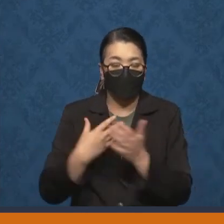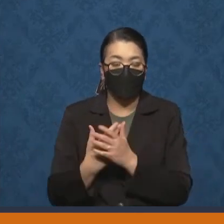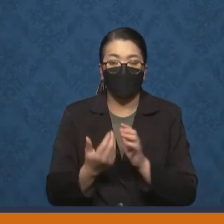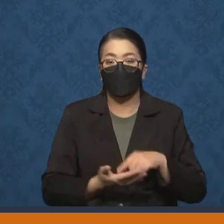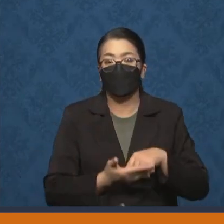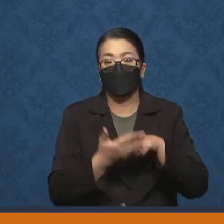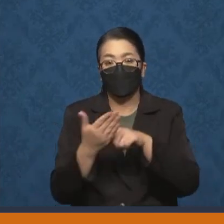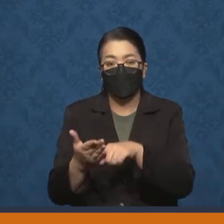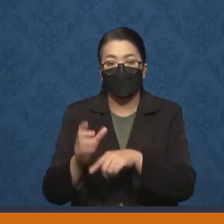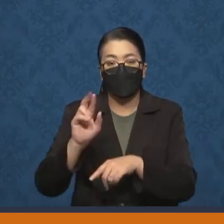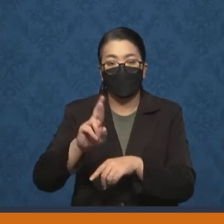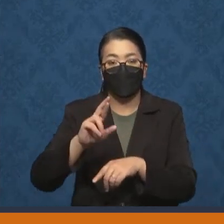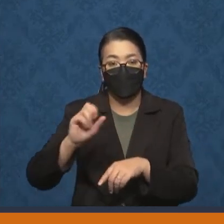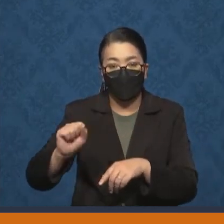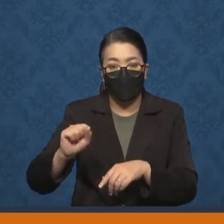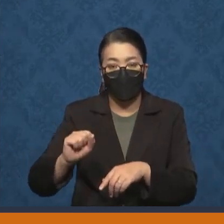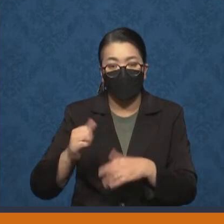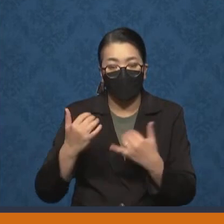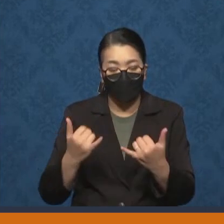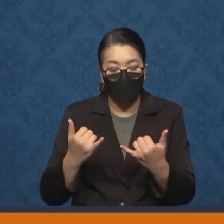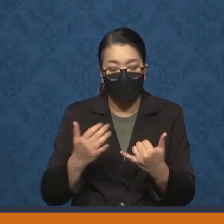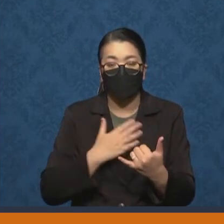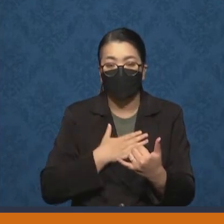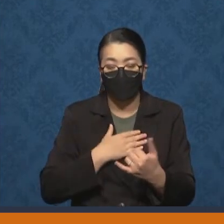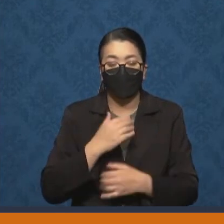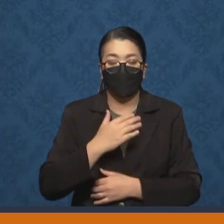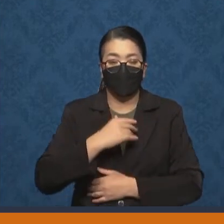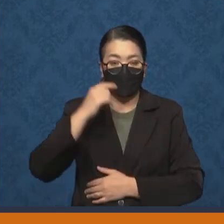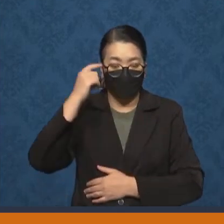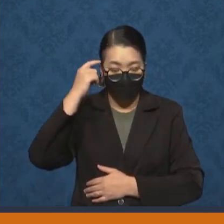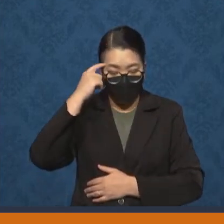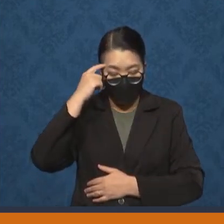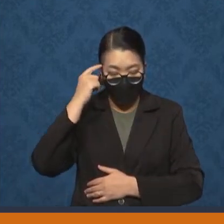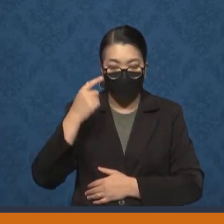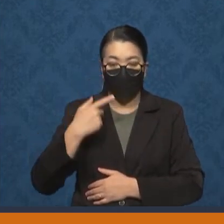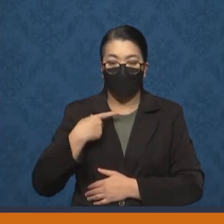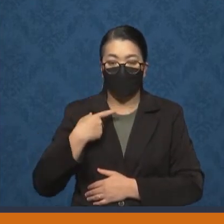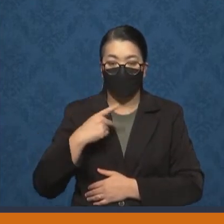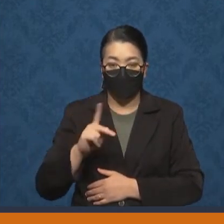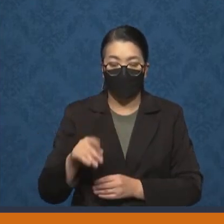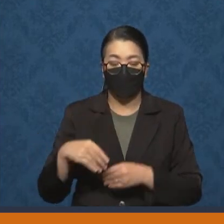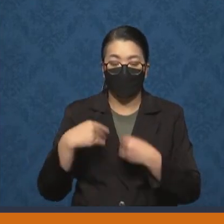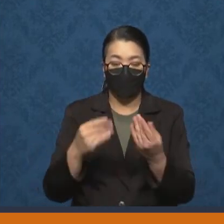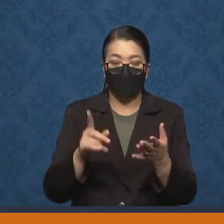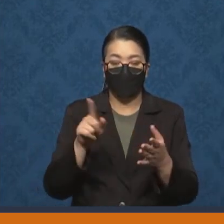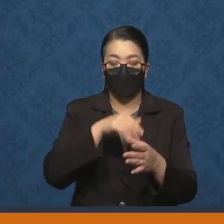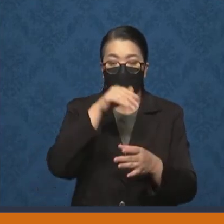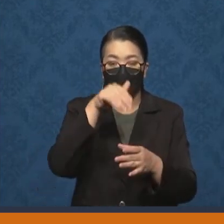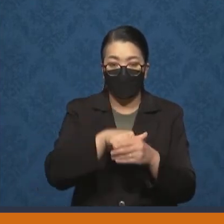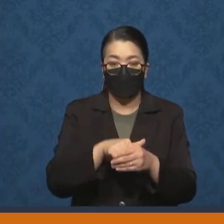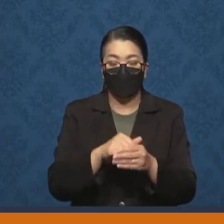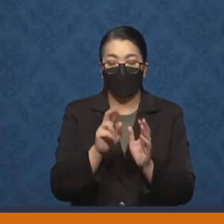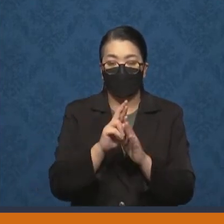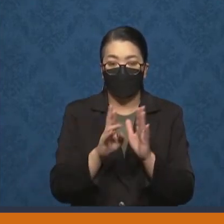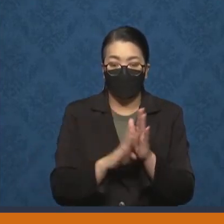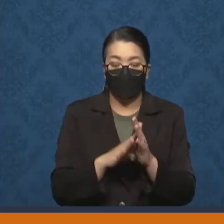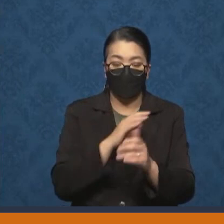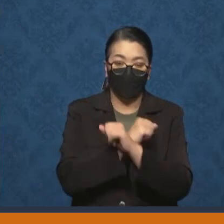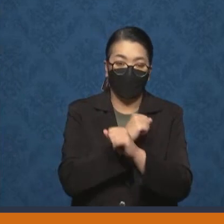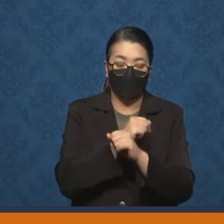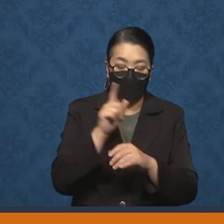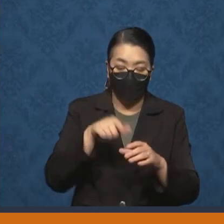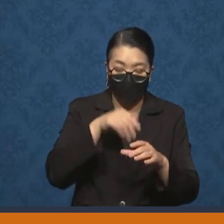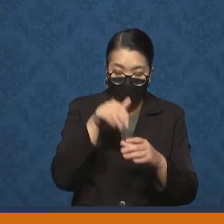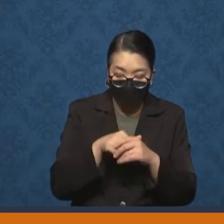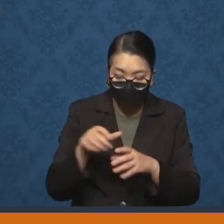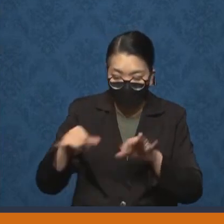สู่สภาตามคำแปรยติมานี้ผมเชื่อเป็นอย่างยิ่งครับว่าจะเป็นระบบการเลือกตั้งที่ป้องกันพรรคใหญ่พรรคนายทุนเข้